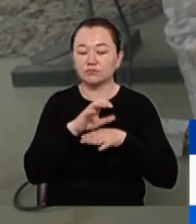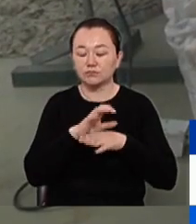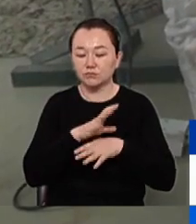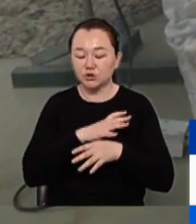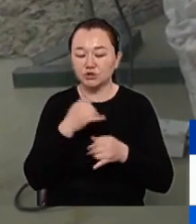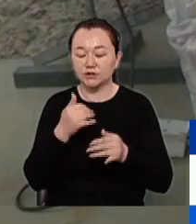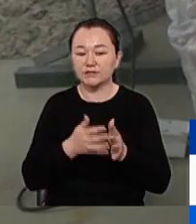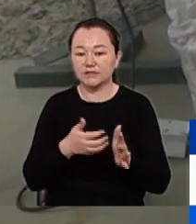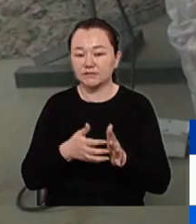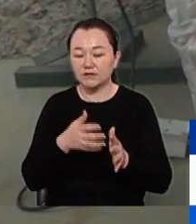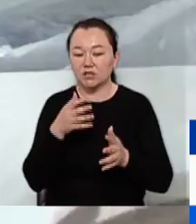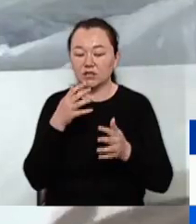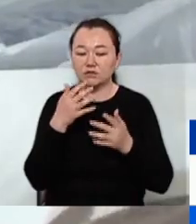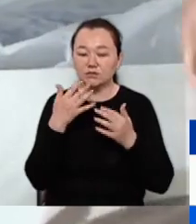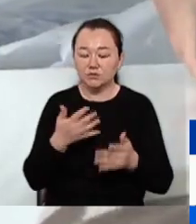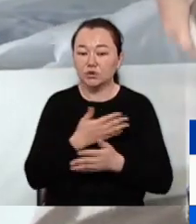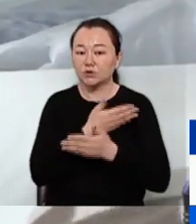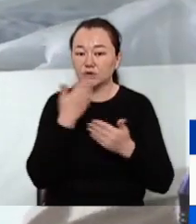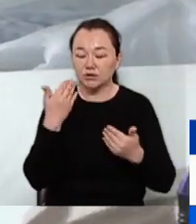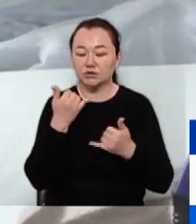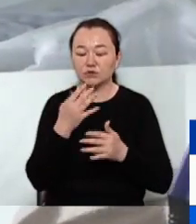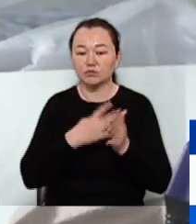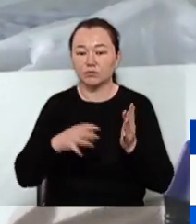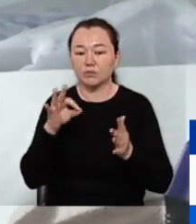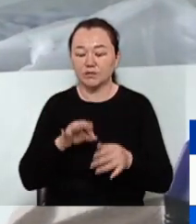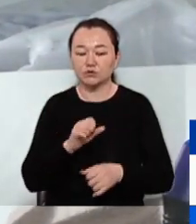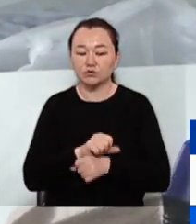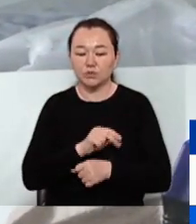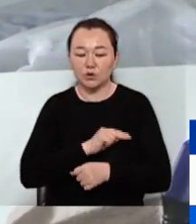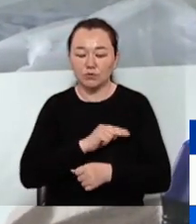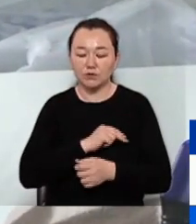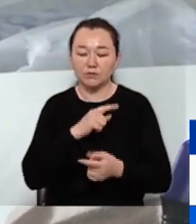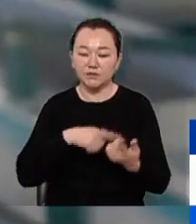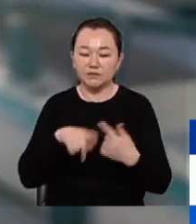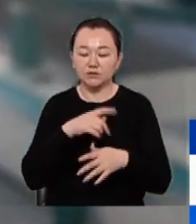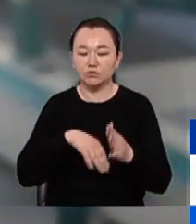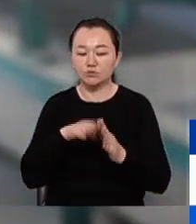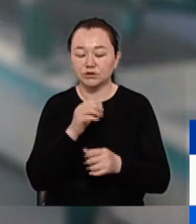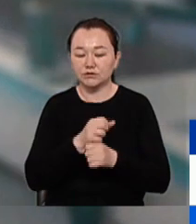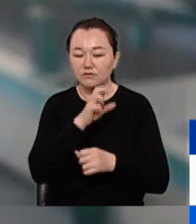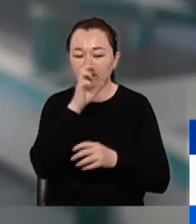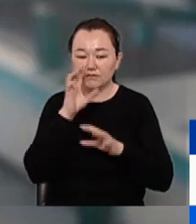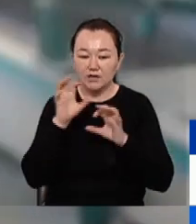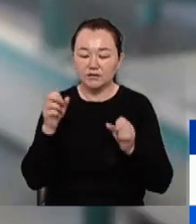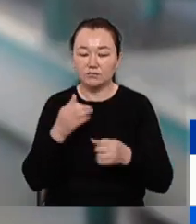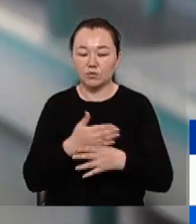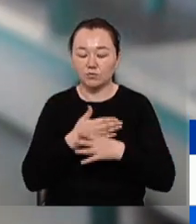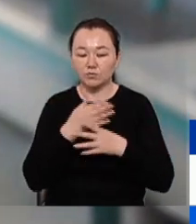Шикізат тапшылығы мен сұраныстың жоқтығынан қазір жұмыстың 90% тоқтап тұр. Енді бизнесті жандандыруға үкіметтен қолдау қажет